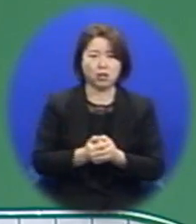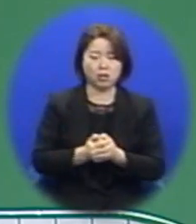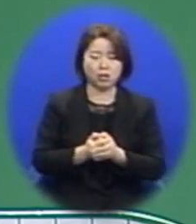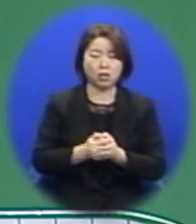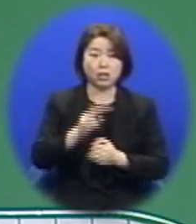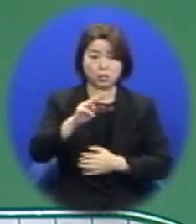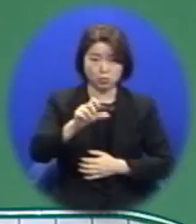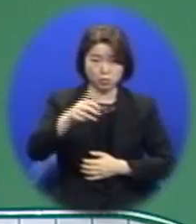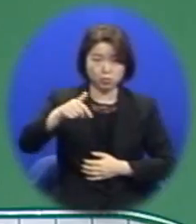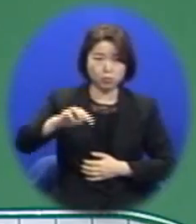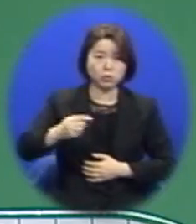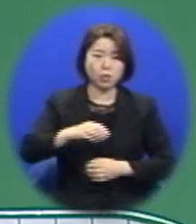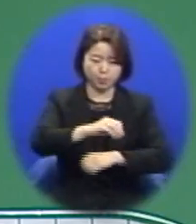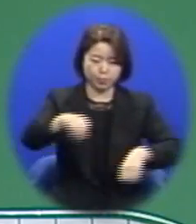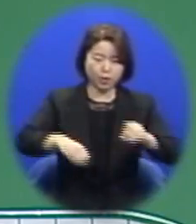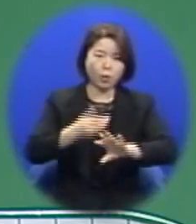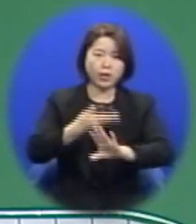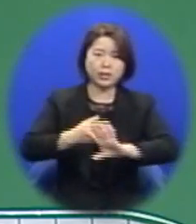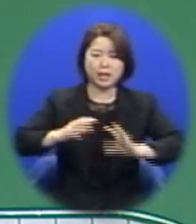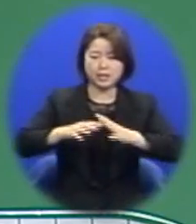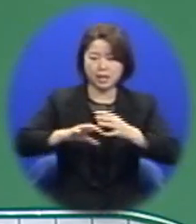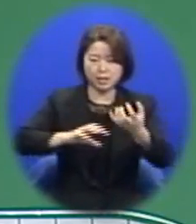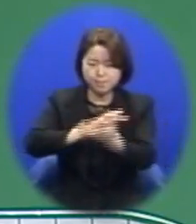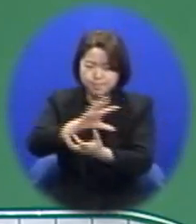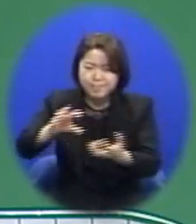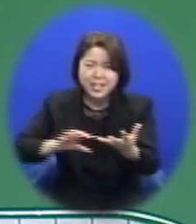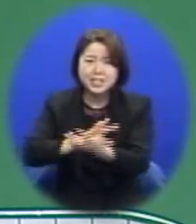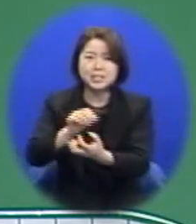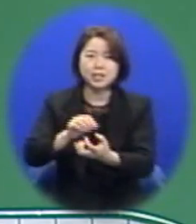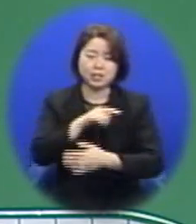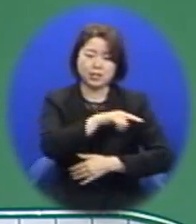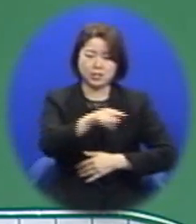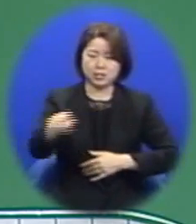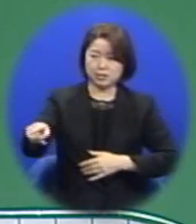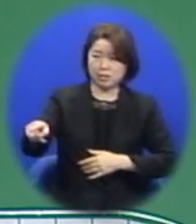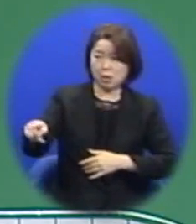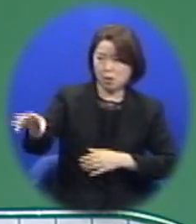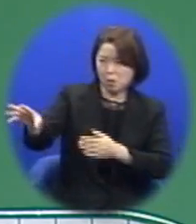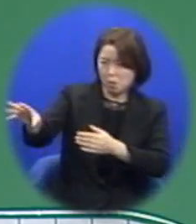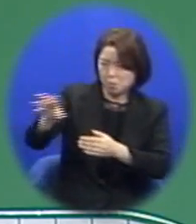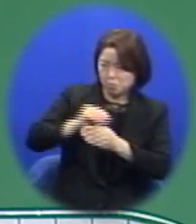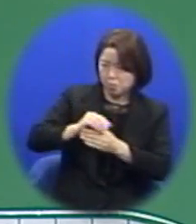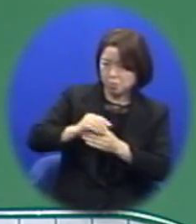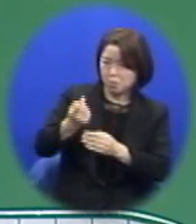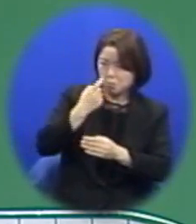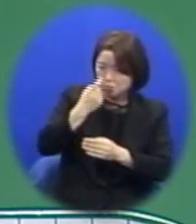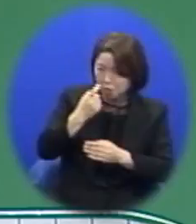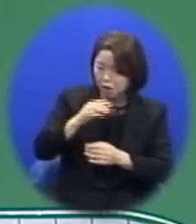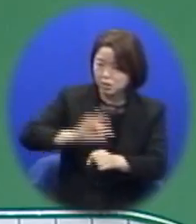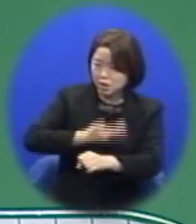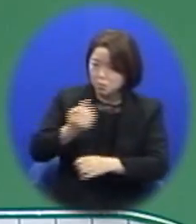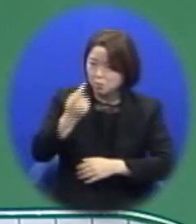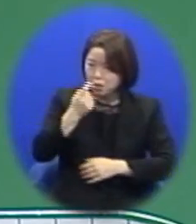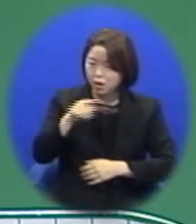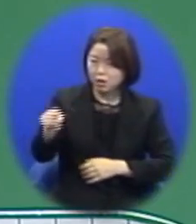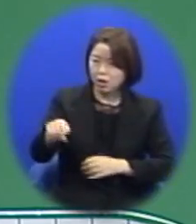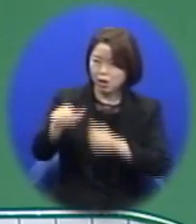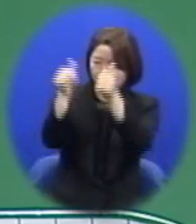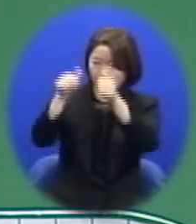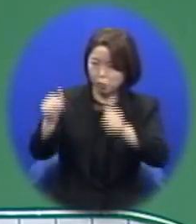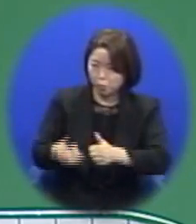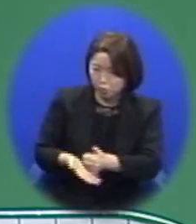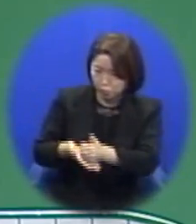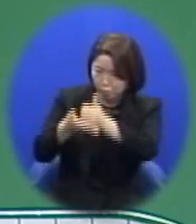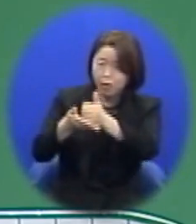35절에 오히려 이방 나라와 섞여서 그들의 행위를 배우며 그들의 우상들을 섬겼으니